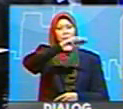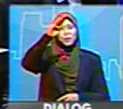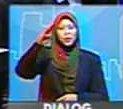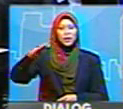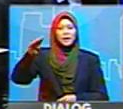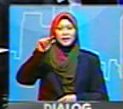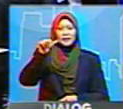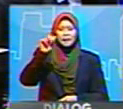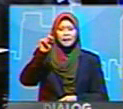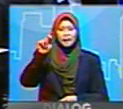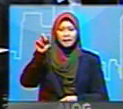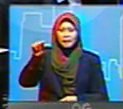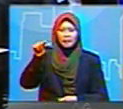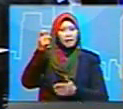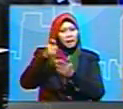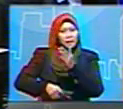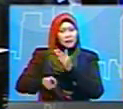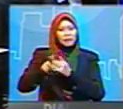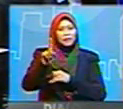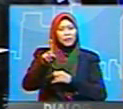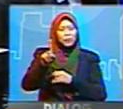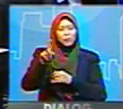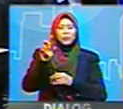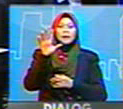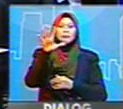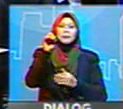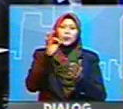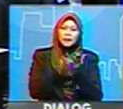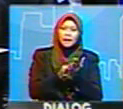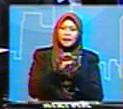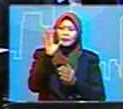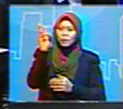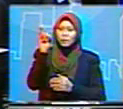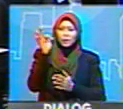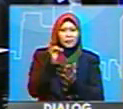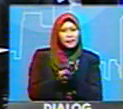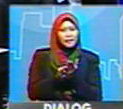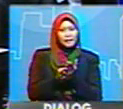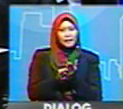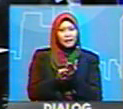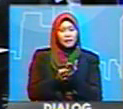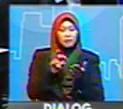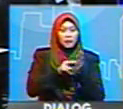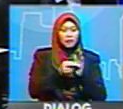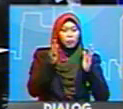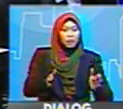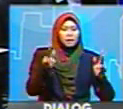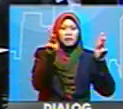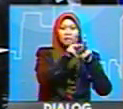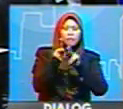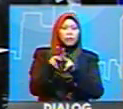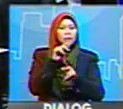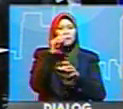difahamkan 50 70 tentu saja orang kampung tidak akan mendapat keuntungan saya